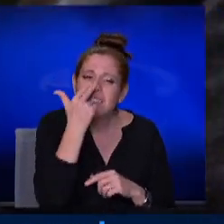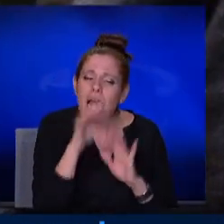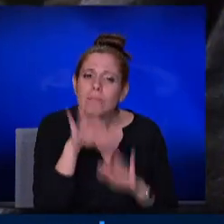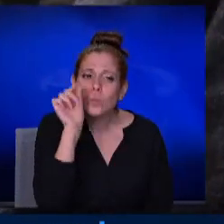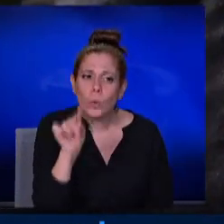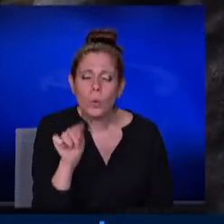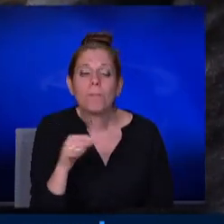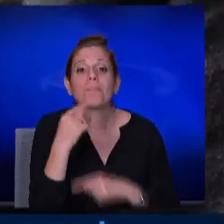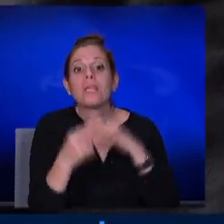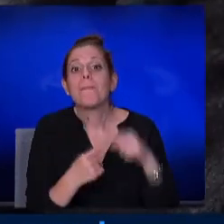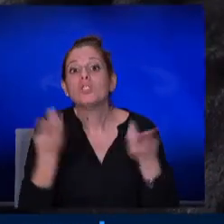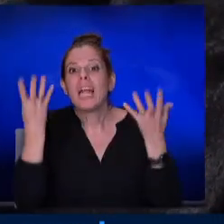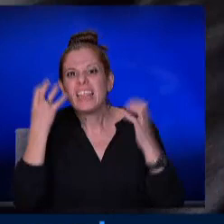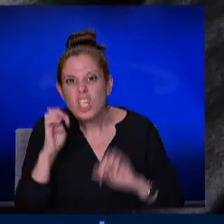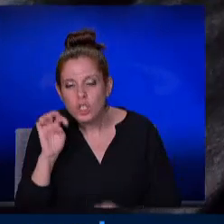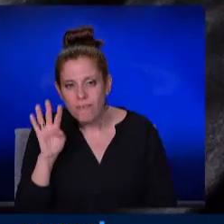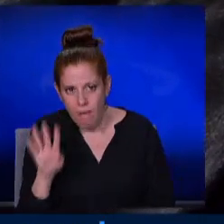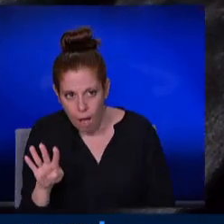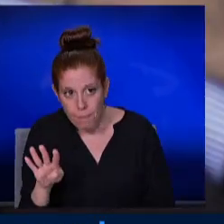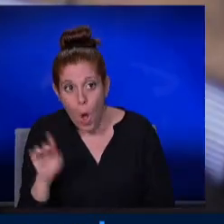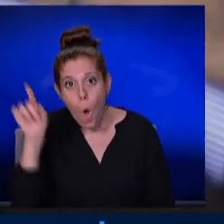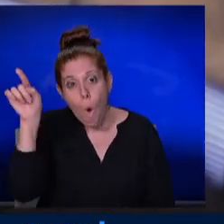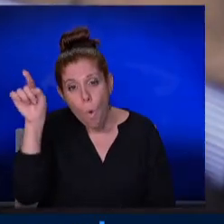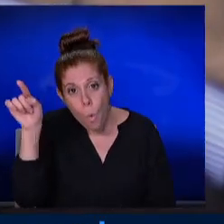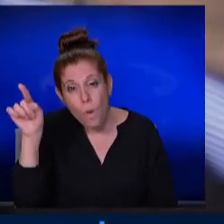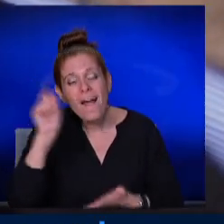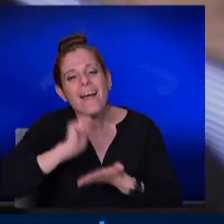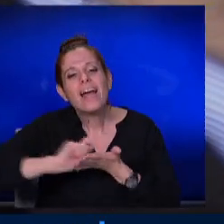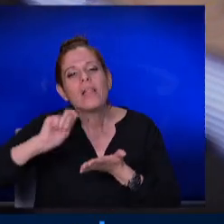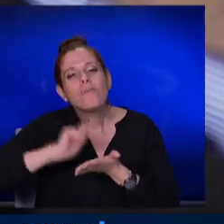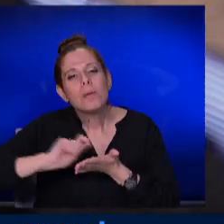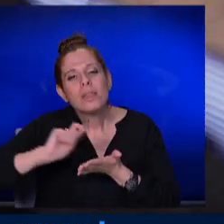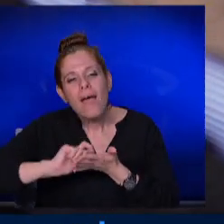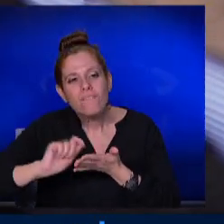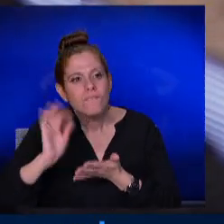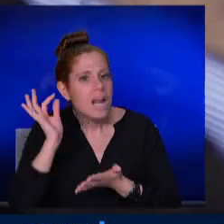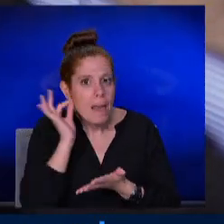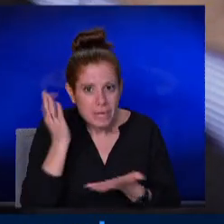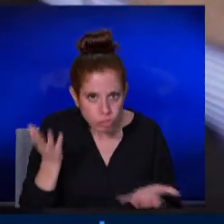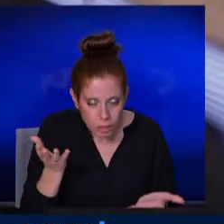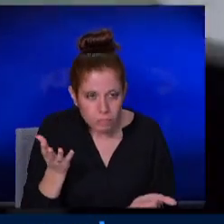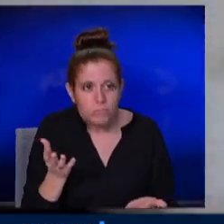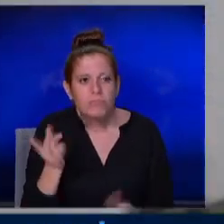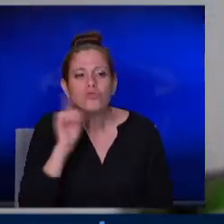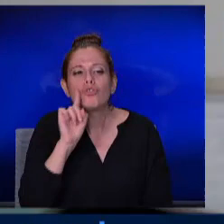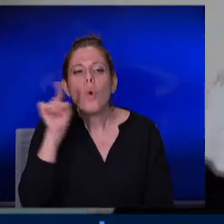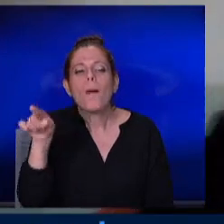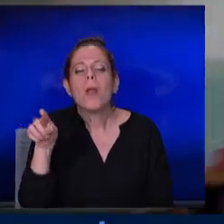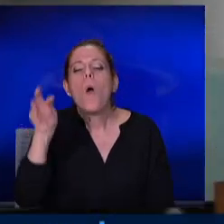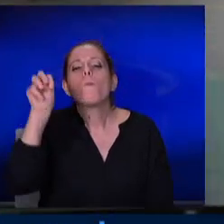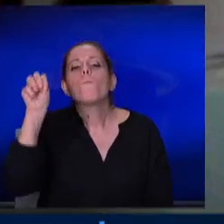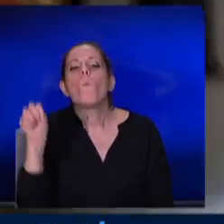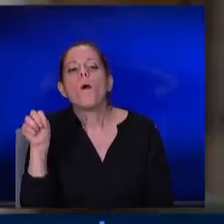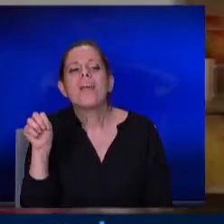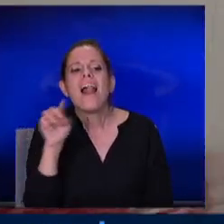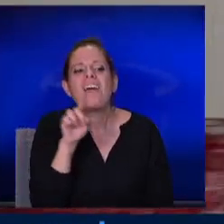בשנת 94 הוא כתב מכתב למישהי שקוראים לה מויאל